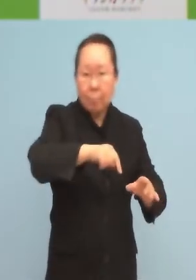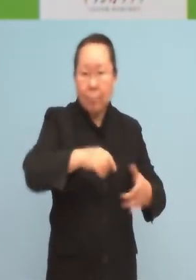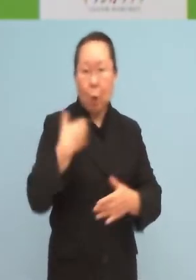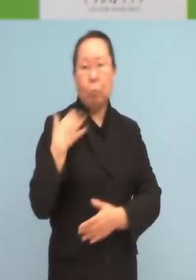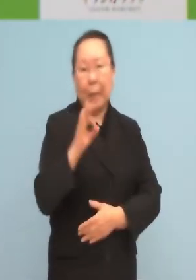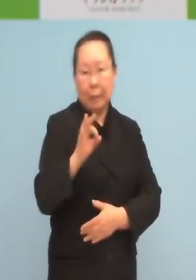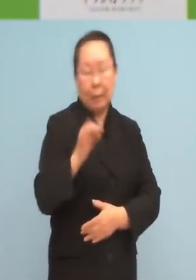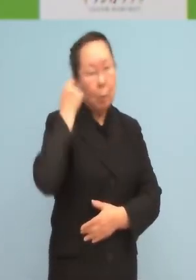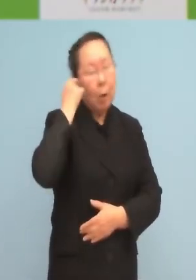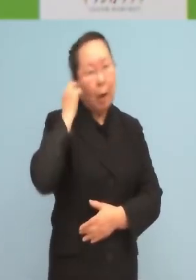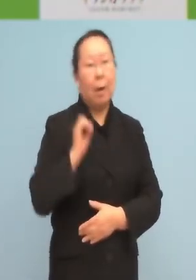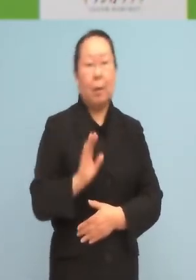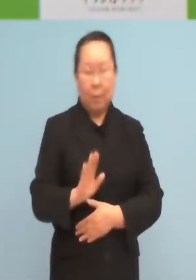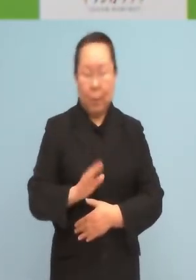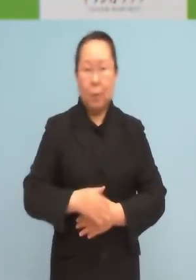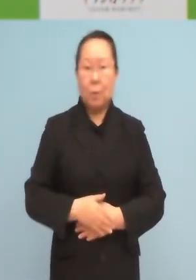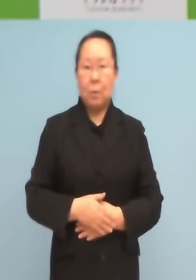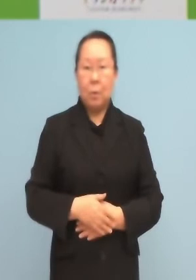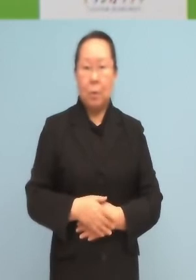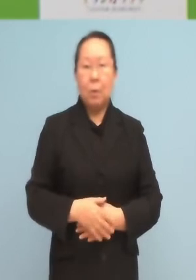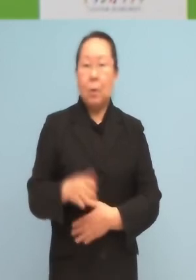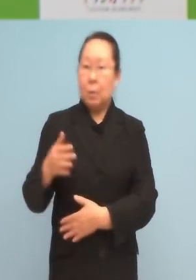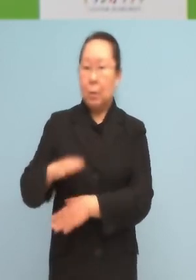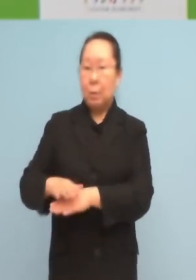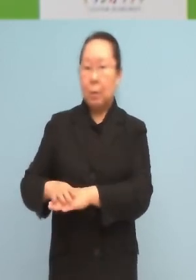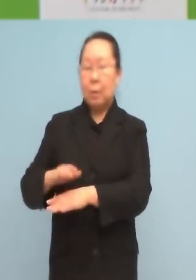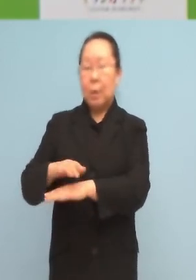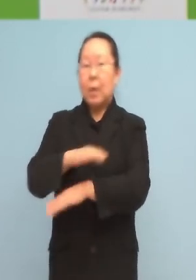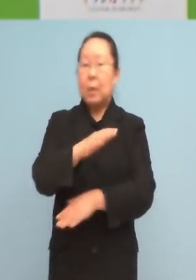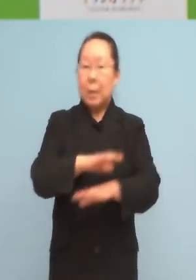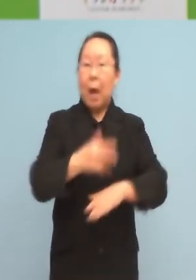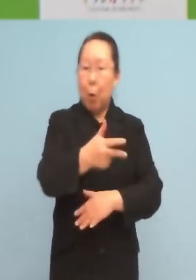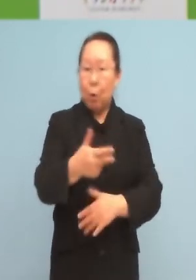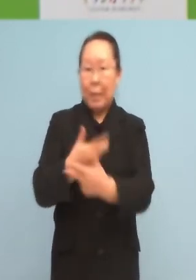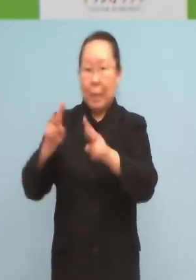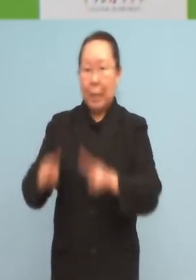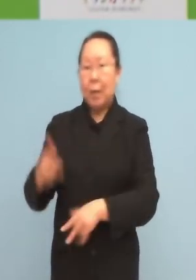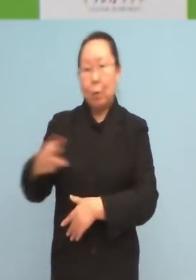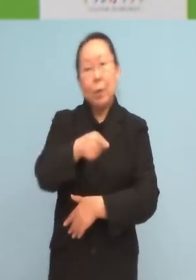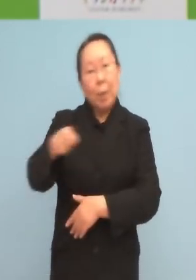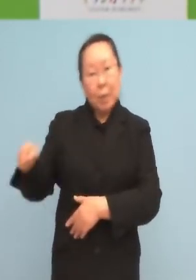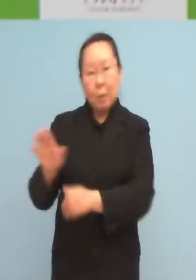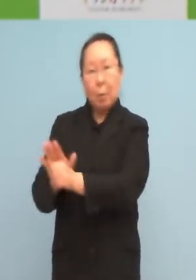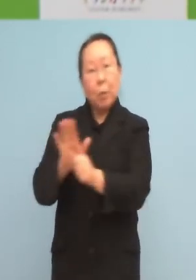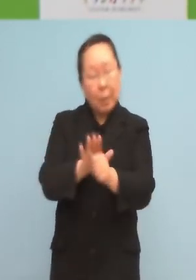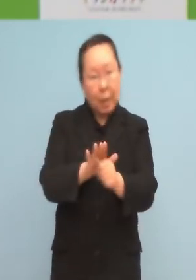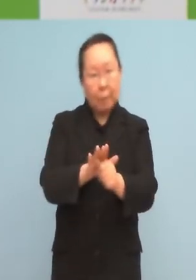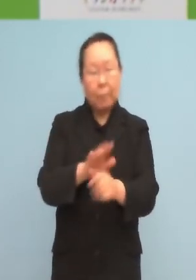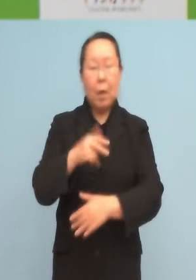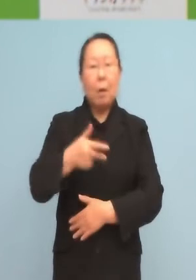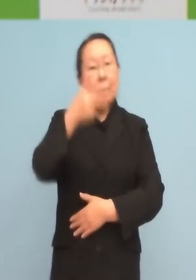、こういったそれぞれの両市に対する支援の方向性について、来週の月曜日です